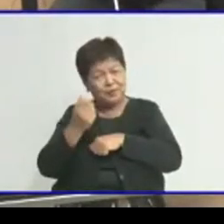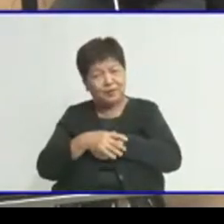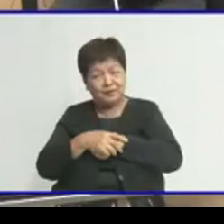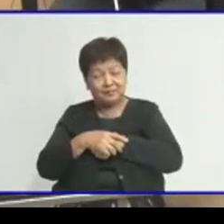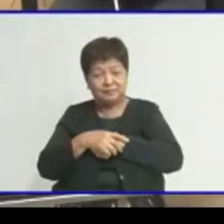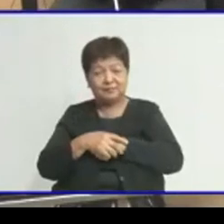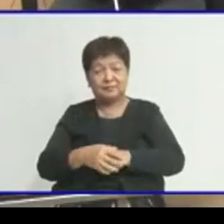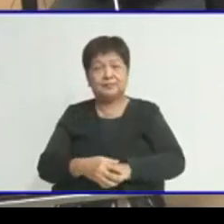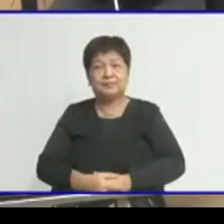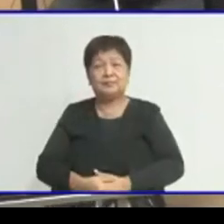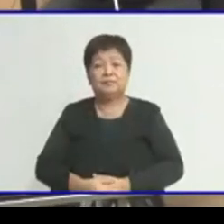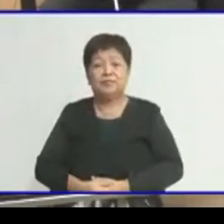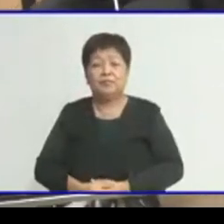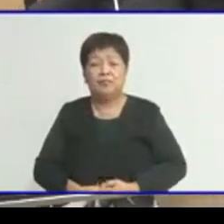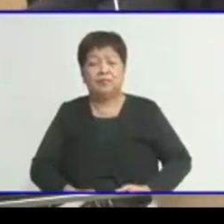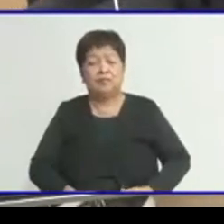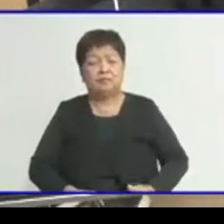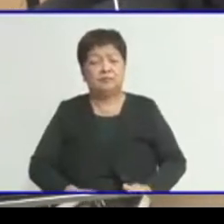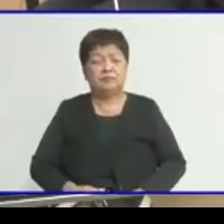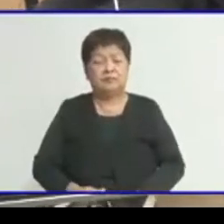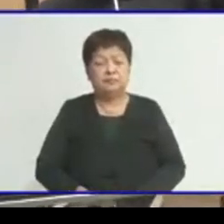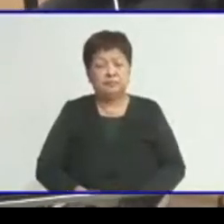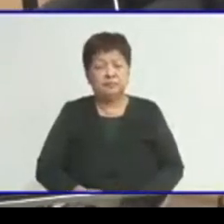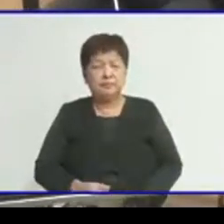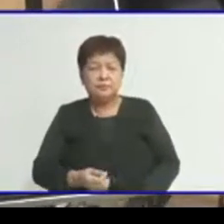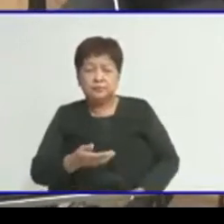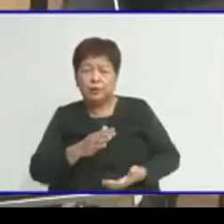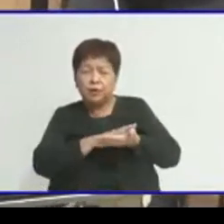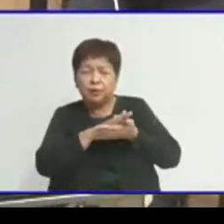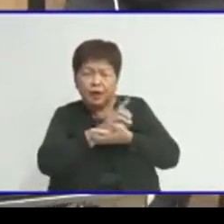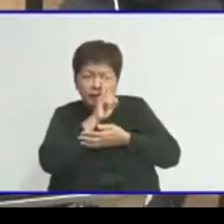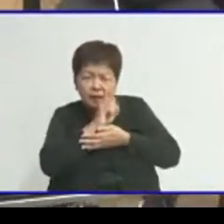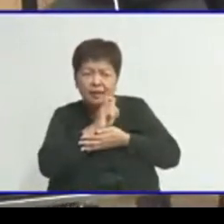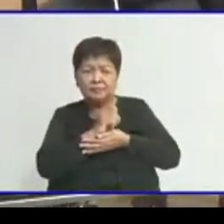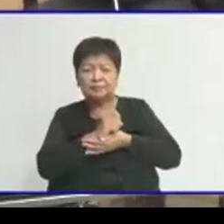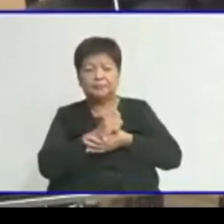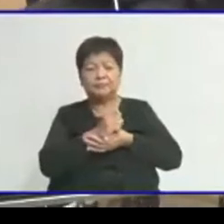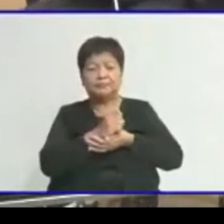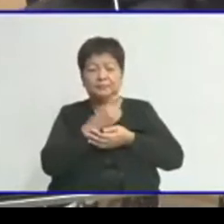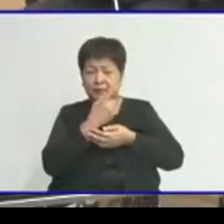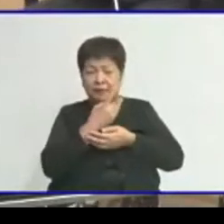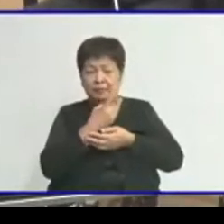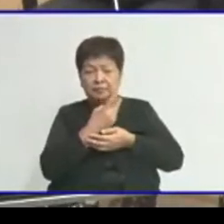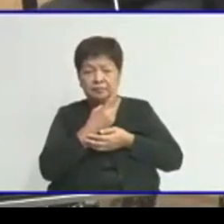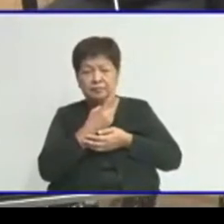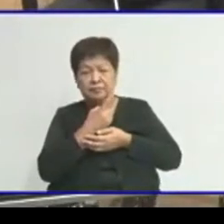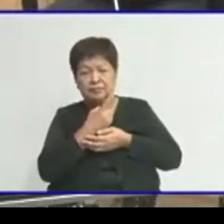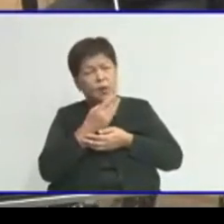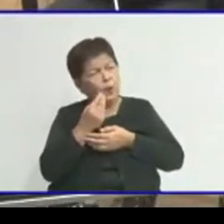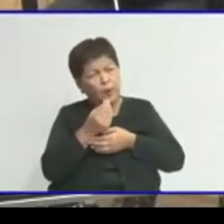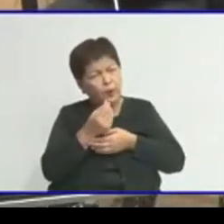างั้นท่านขอถามต่ออีกนิดนึงค่ะว่าคนไม่นานเพราะว่าจริงๆแน่นอนแหละว่าระ